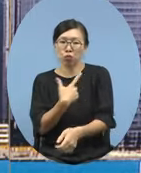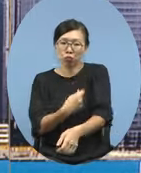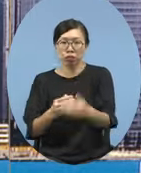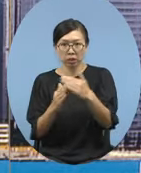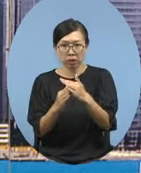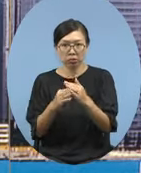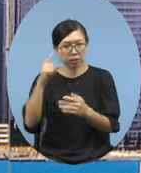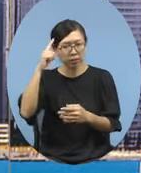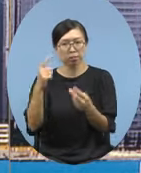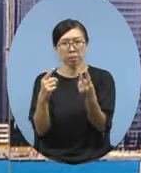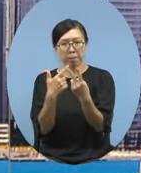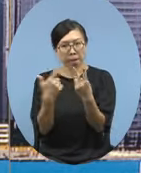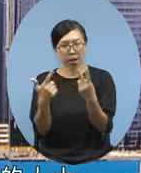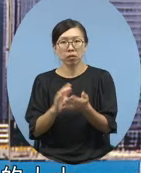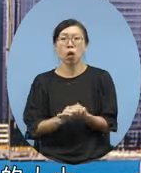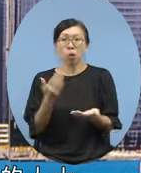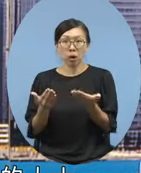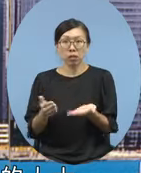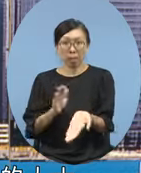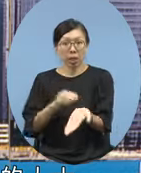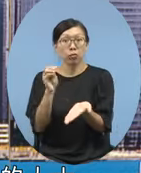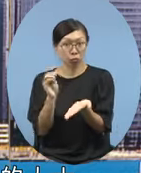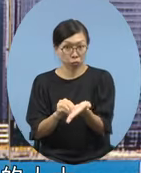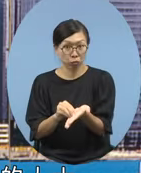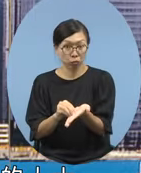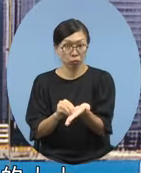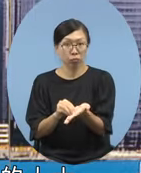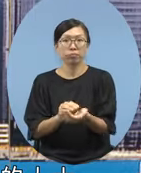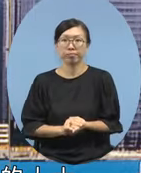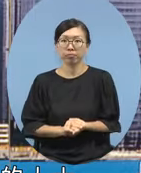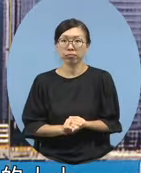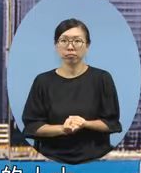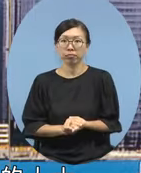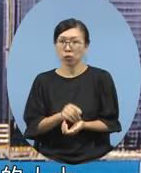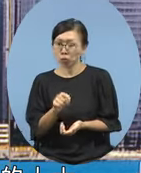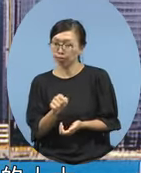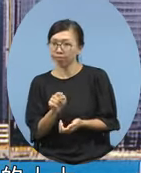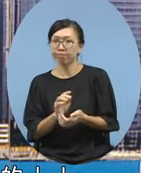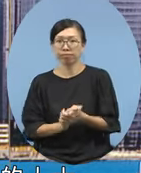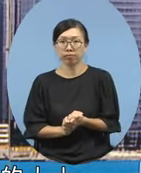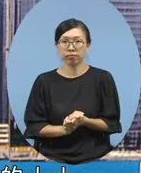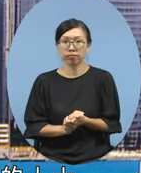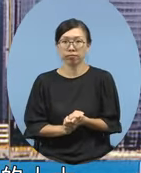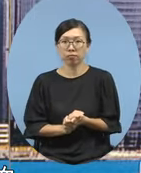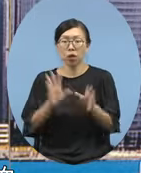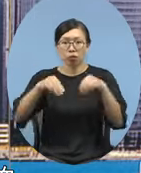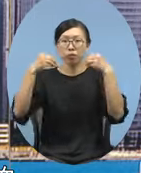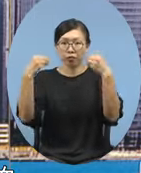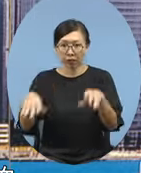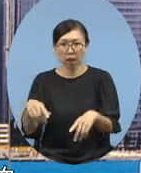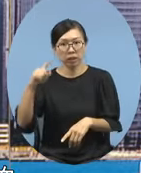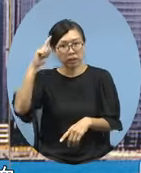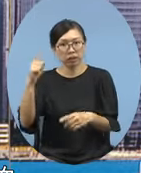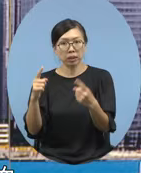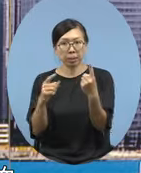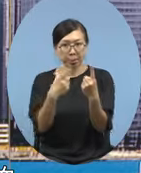緩捐血28日。另外，曾經被確診感染2019冠狀病毒的人士咧，係需要康